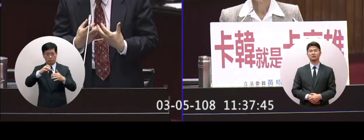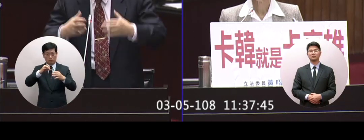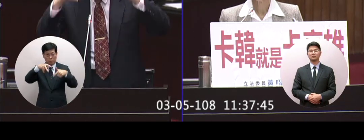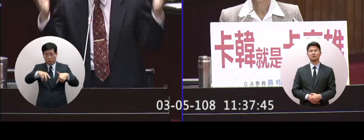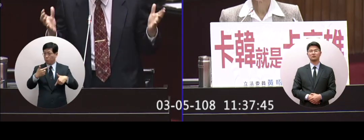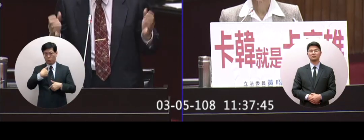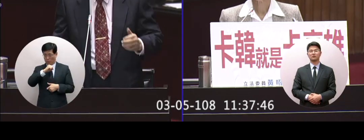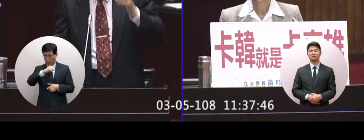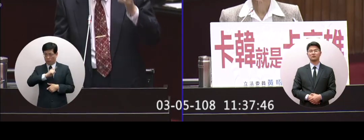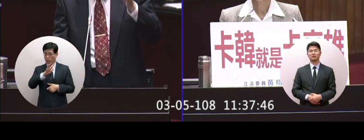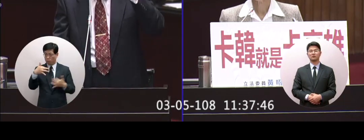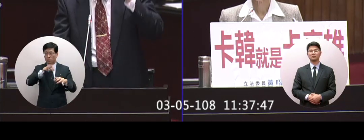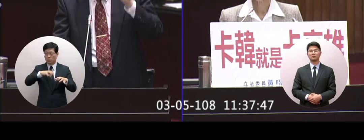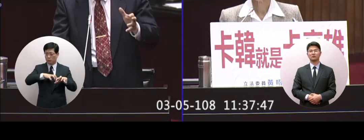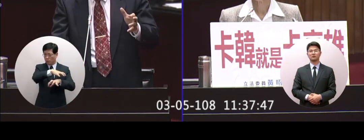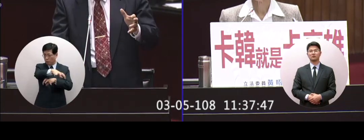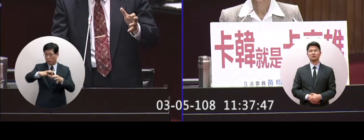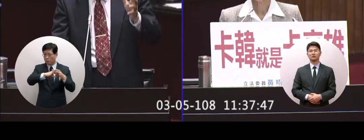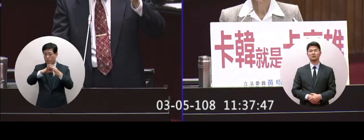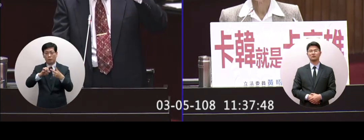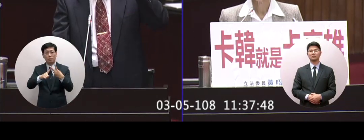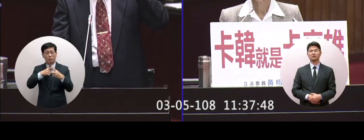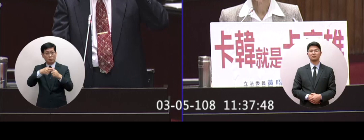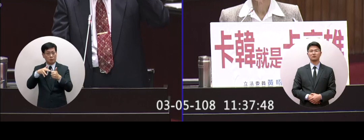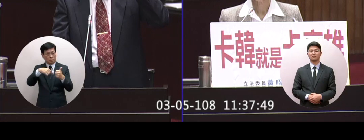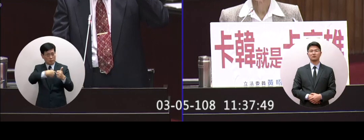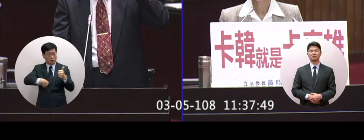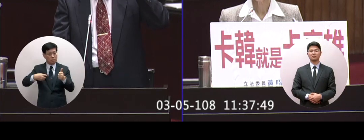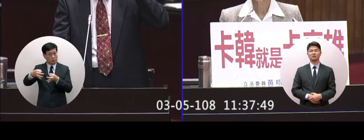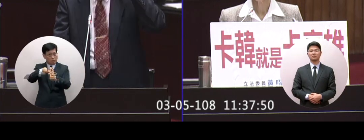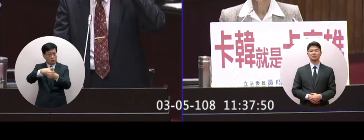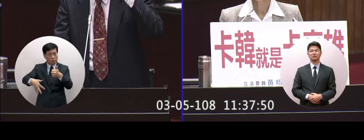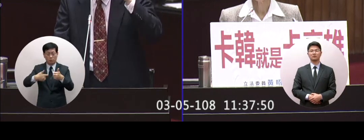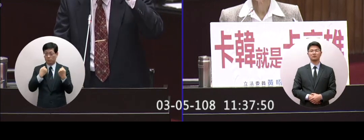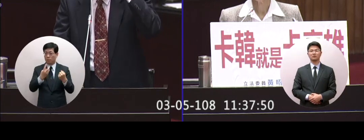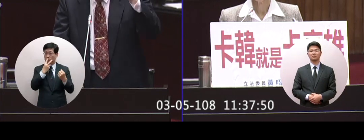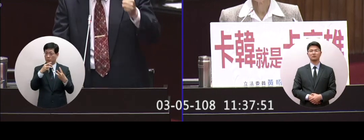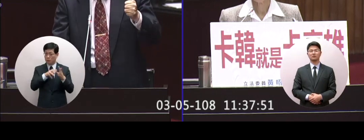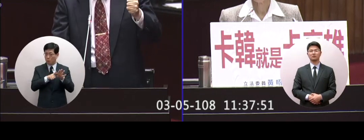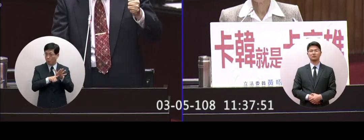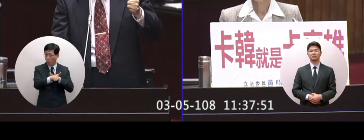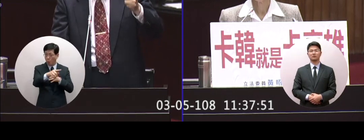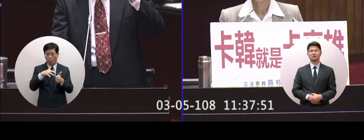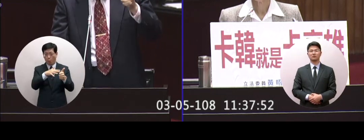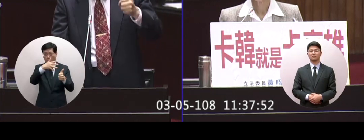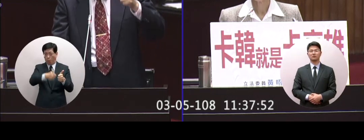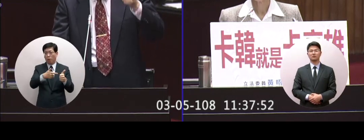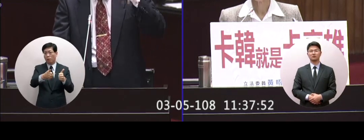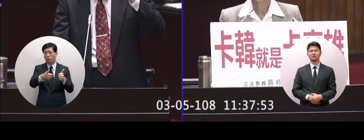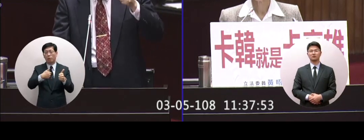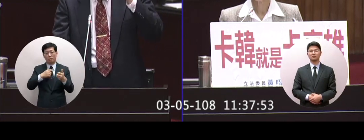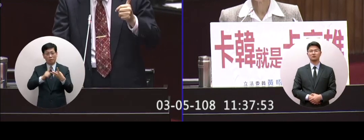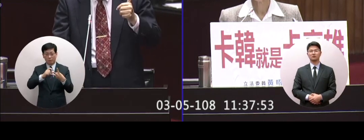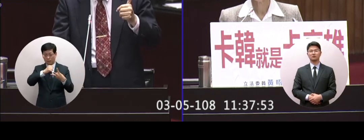只有台湾，是区域的。第二，我们在半导体产业，我们这个在亚洲的领先，在世界的领先啊。第三个是